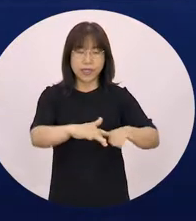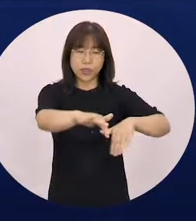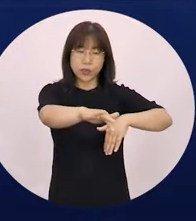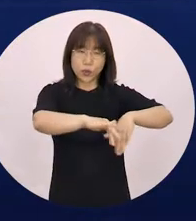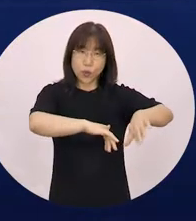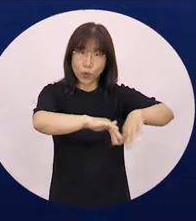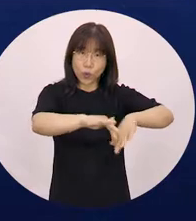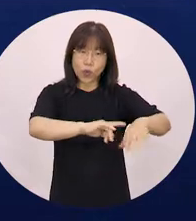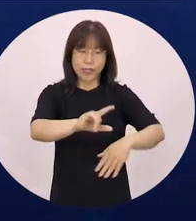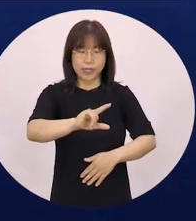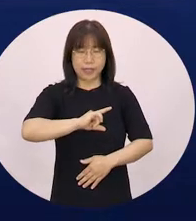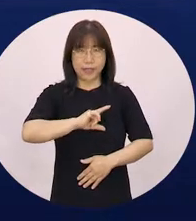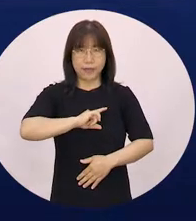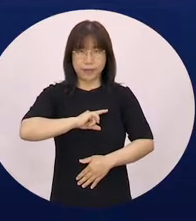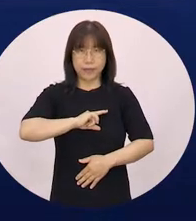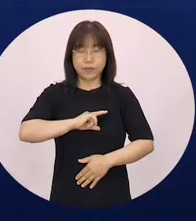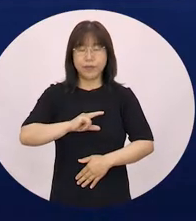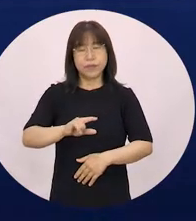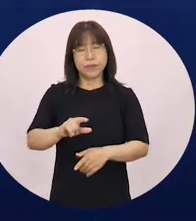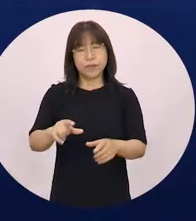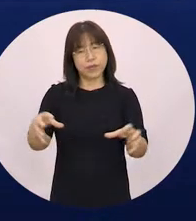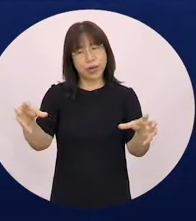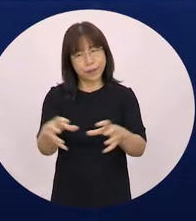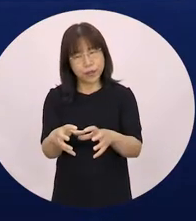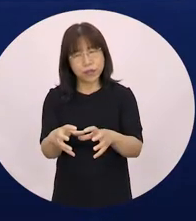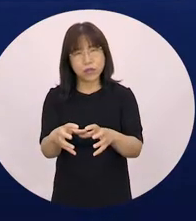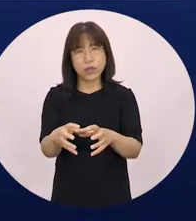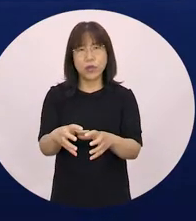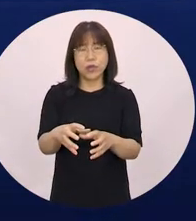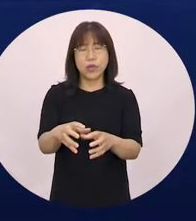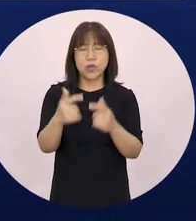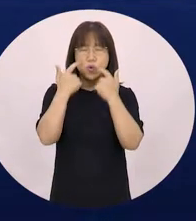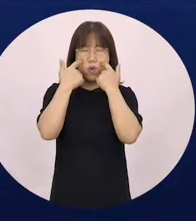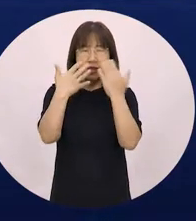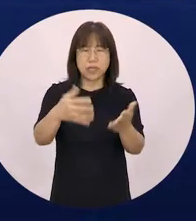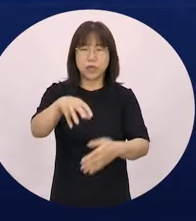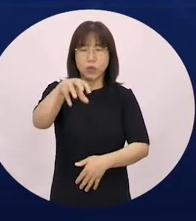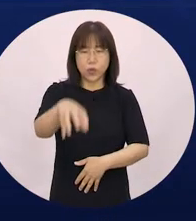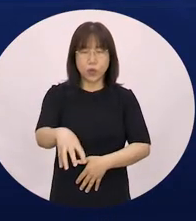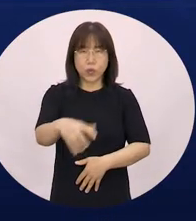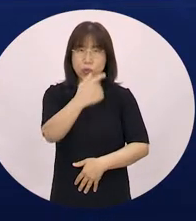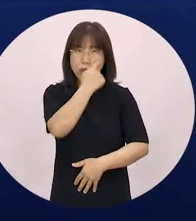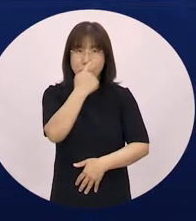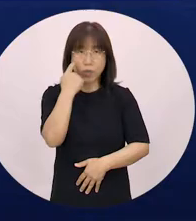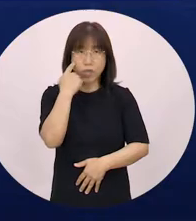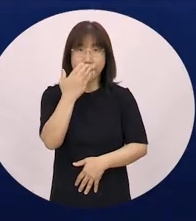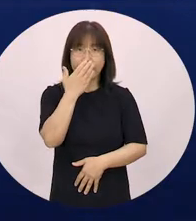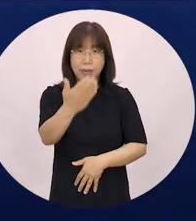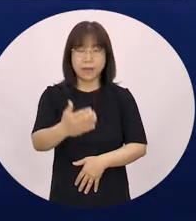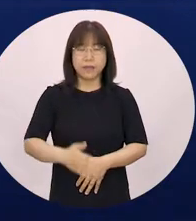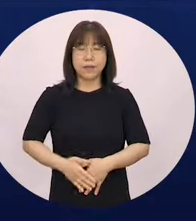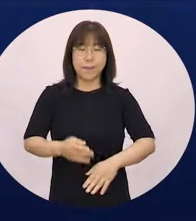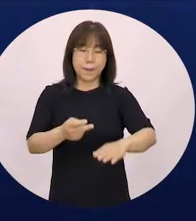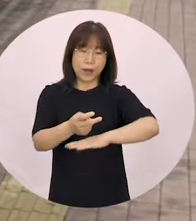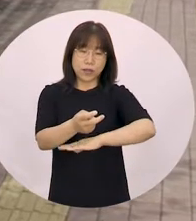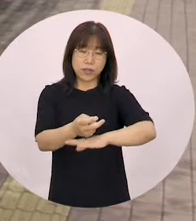로 명과 기초 번호 를 활용한 사물 주소로 편리하고 정확하게 위치 정보를 확인할 수 있습니다